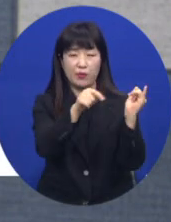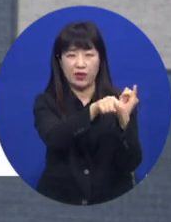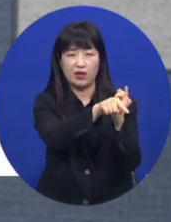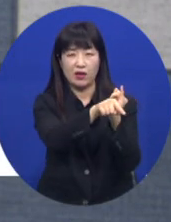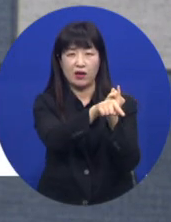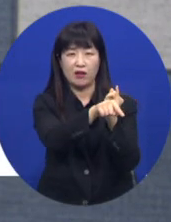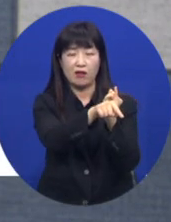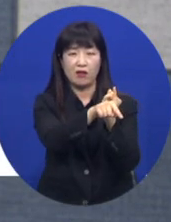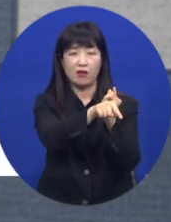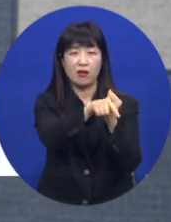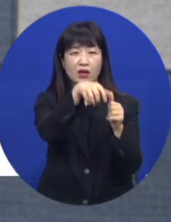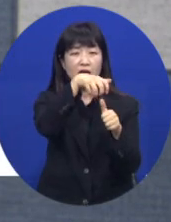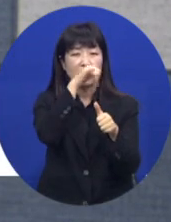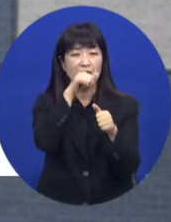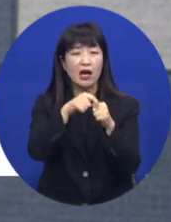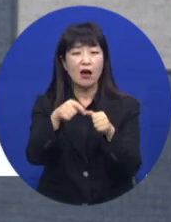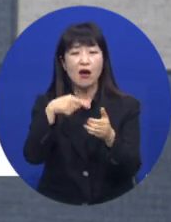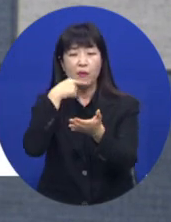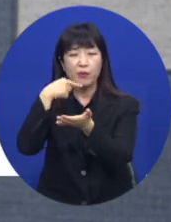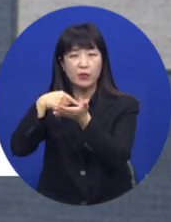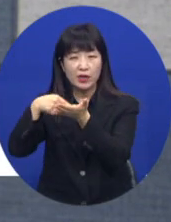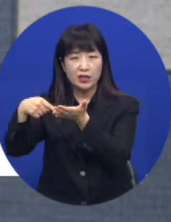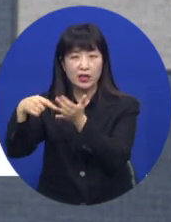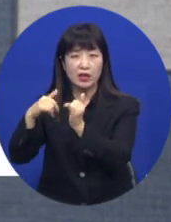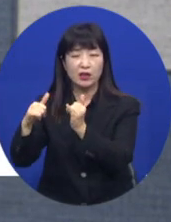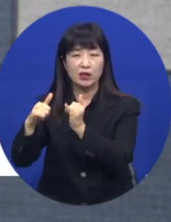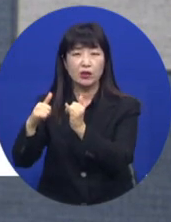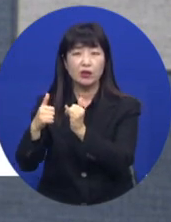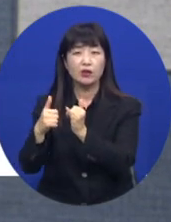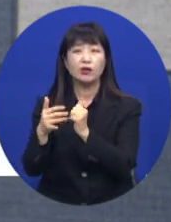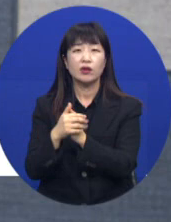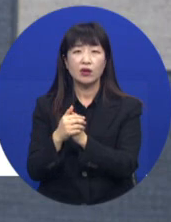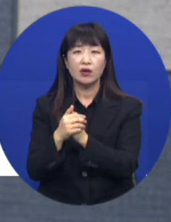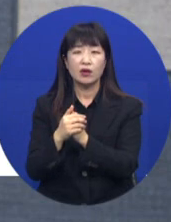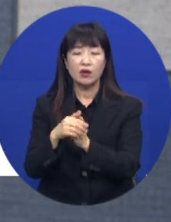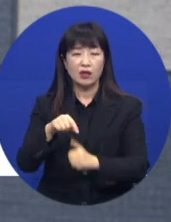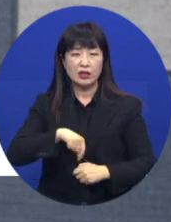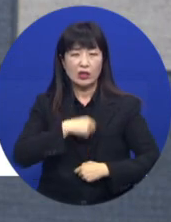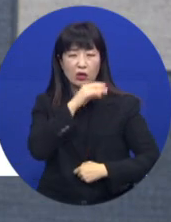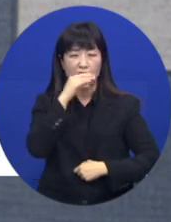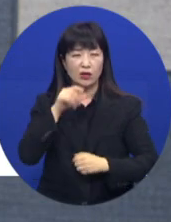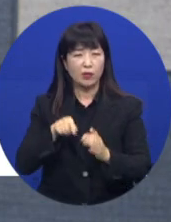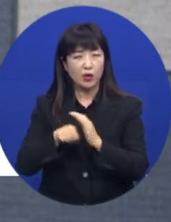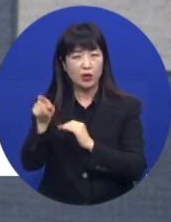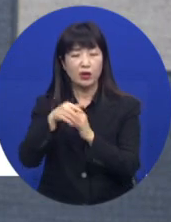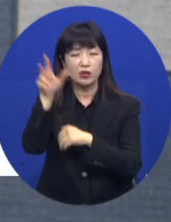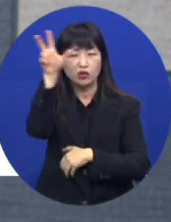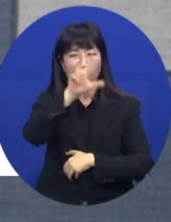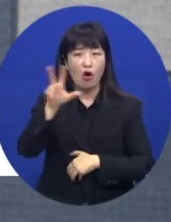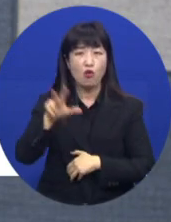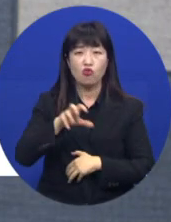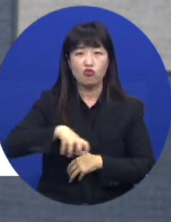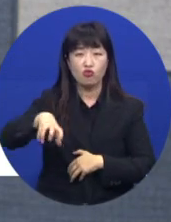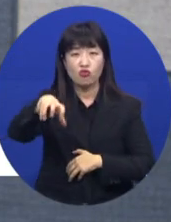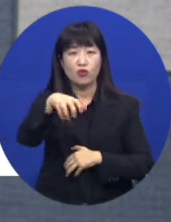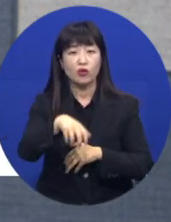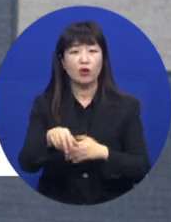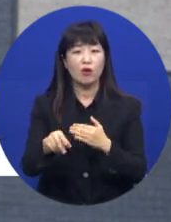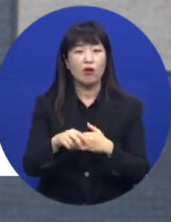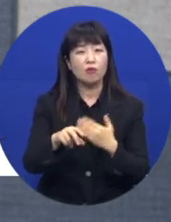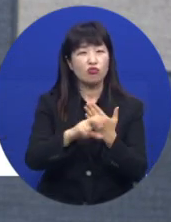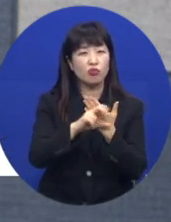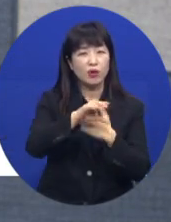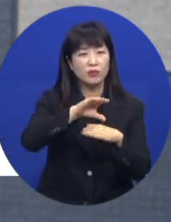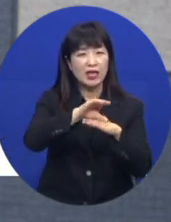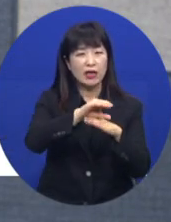구입이 됐다가 그 피해자들의 소유지만 피해자들의 점유를 벗어나서 전국에서 그 대표 차량으로 지금